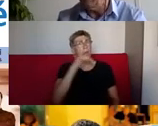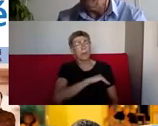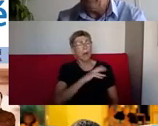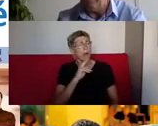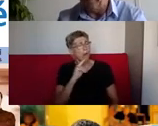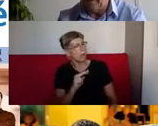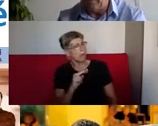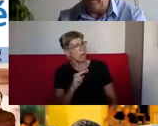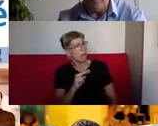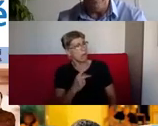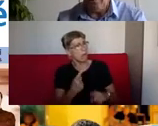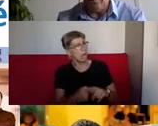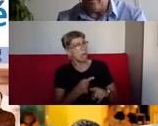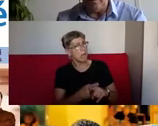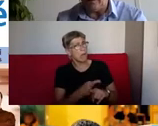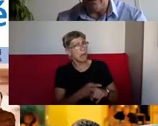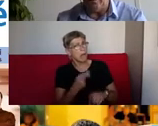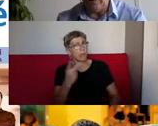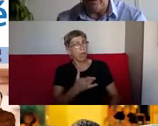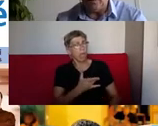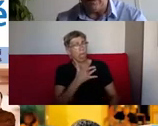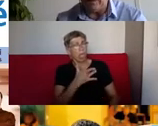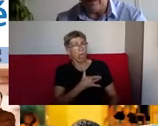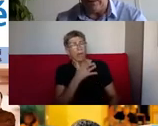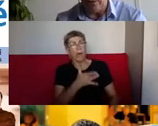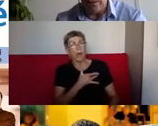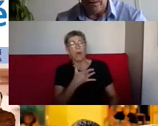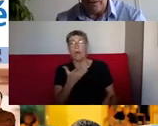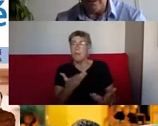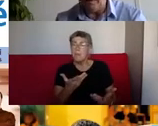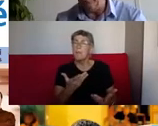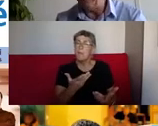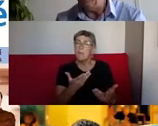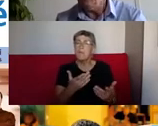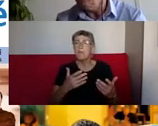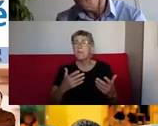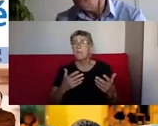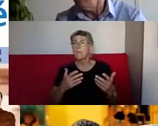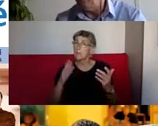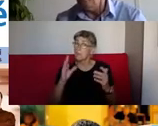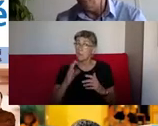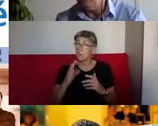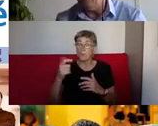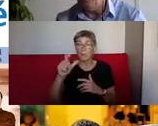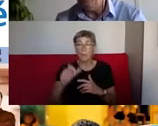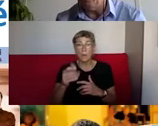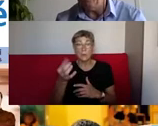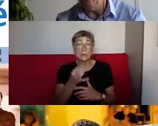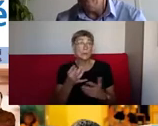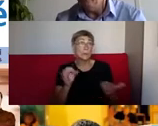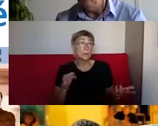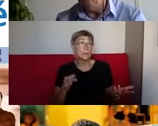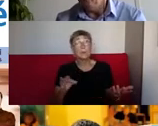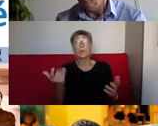pendant cette semaine, même si certains ont dit des choses très, très pas très pertinente en disant l'emploi c'est pas une semaine